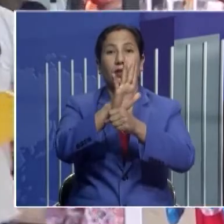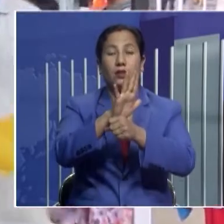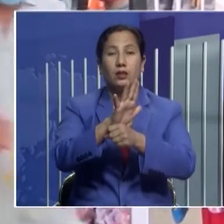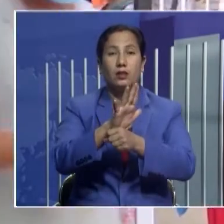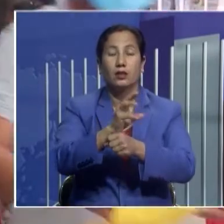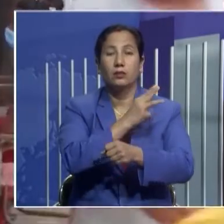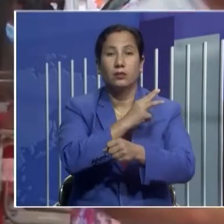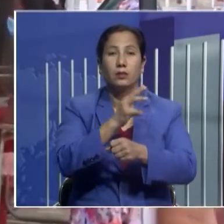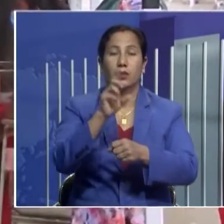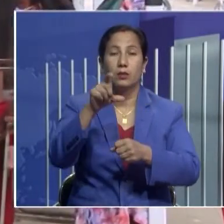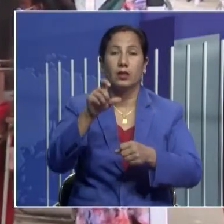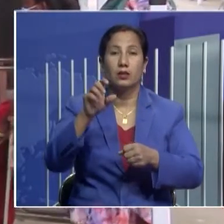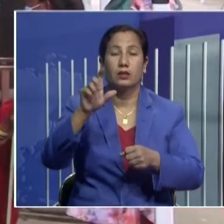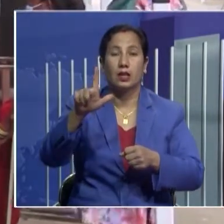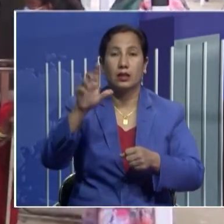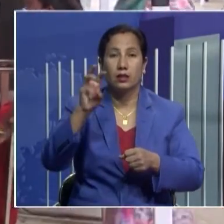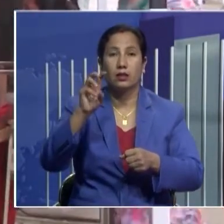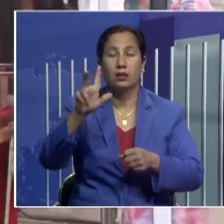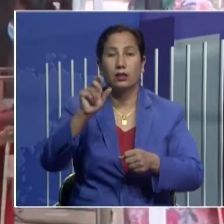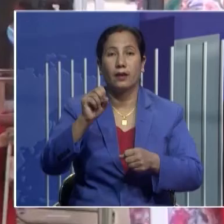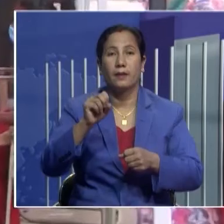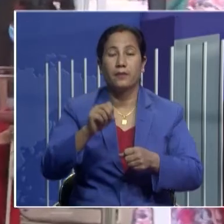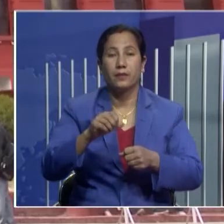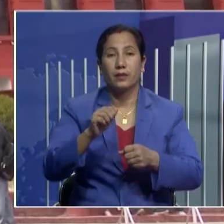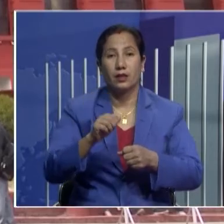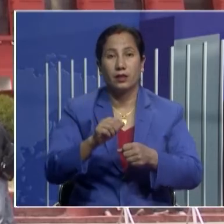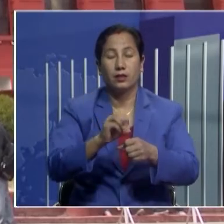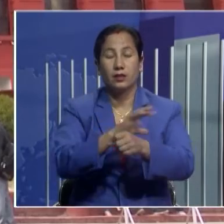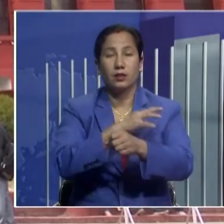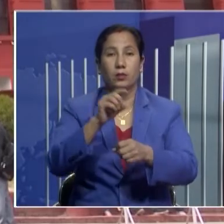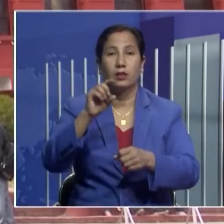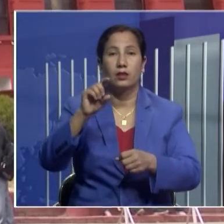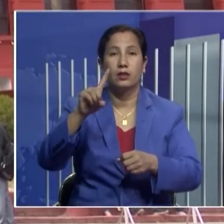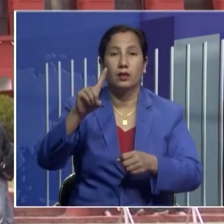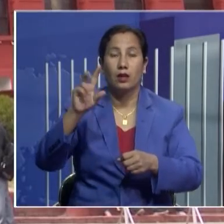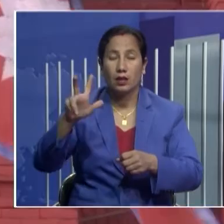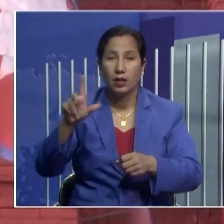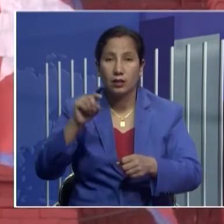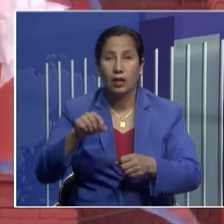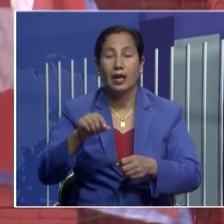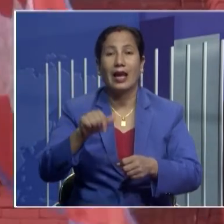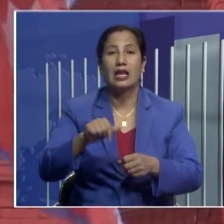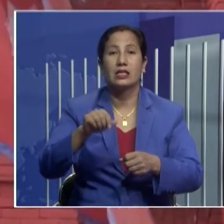7,642 रहेका छन्। नेपालमा संक्रमण दर 18% रहेको छ। आज